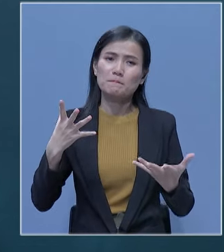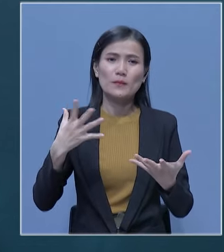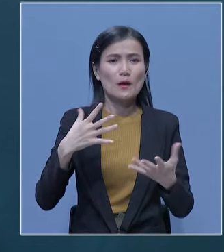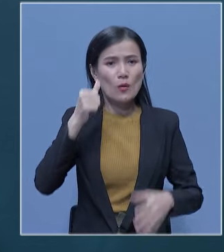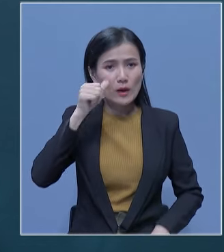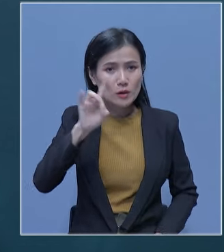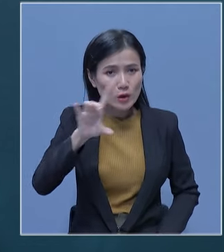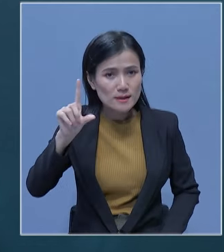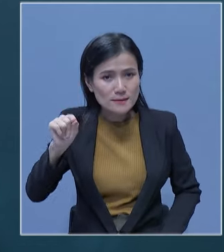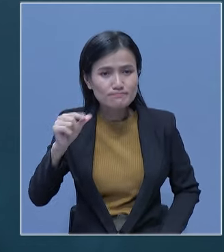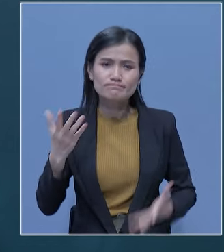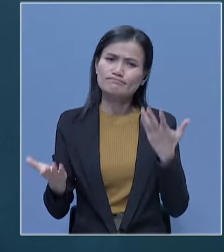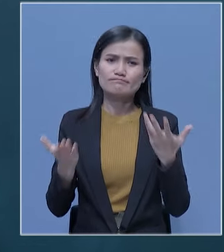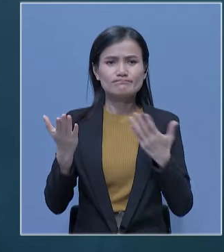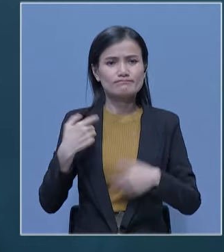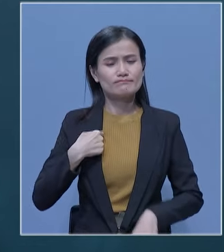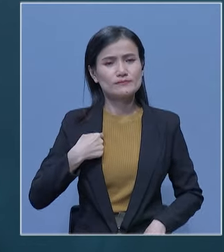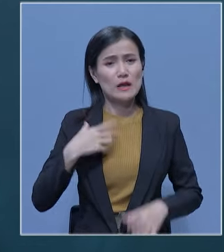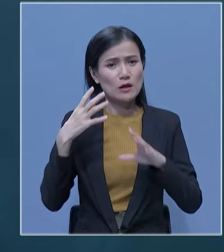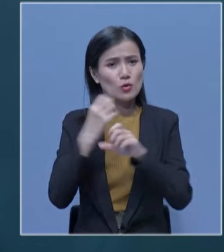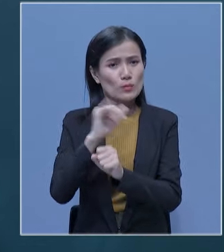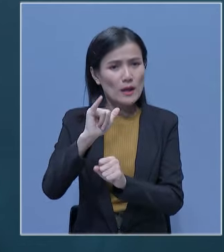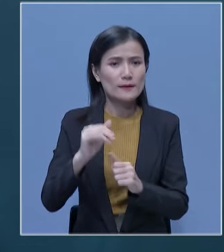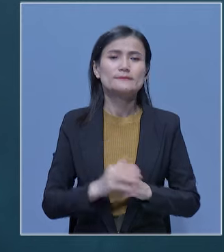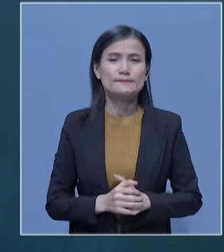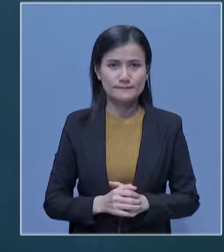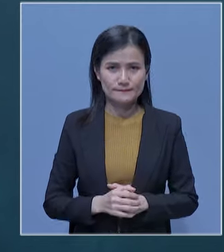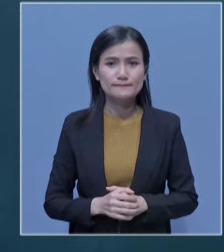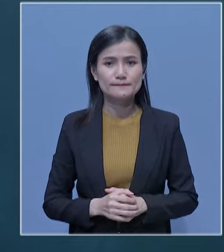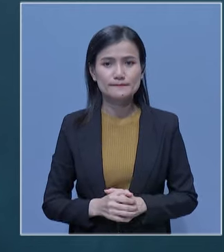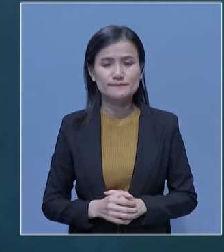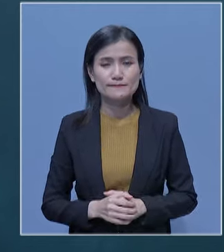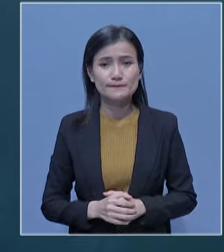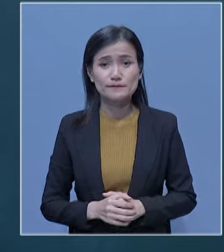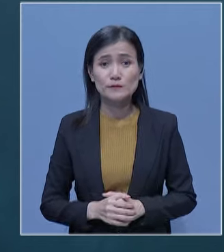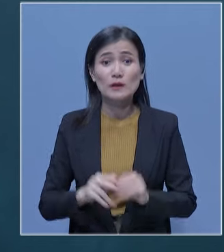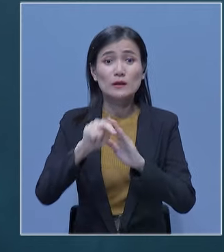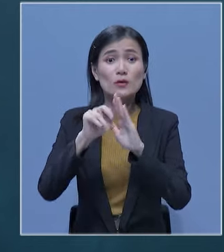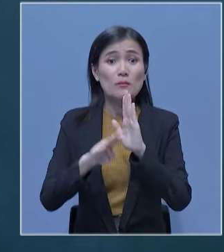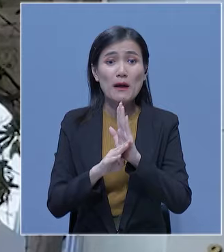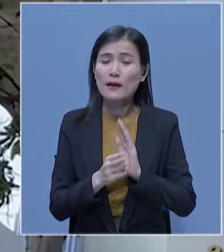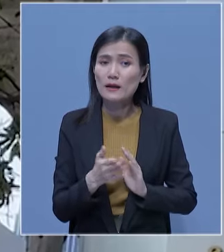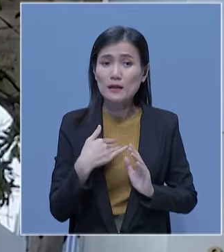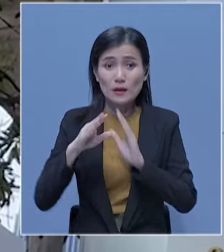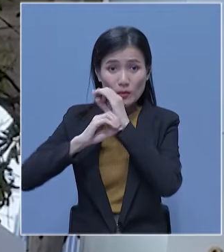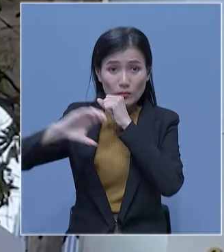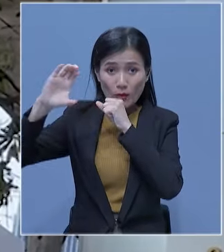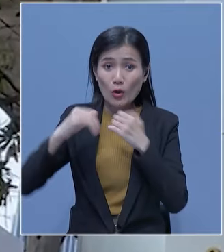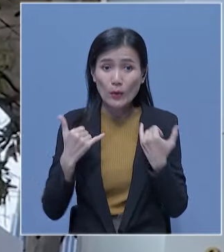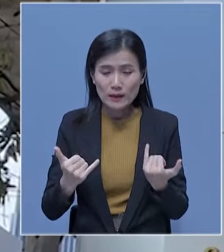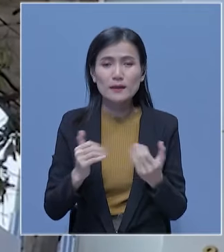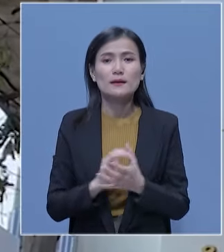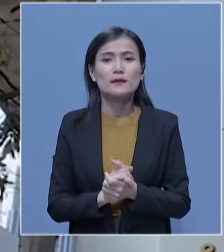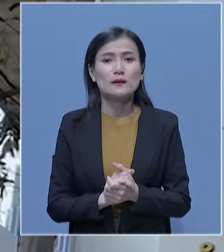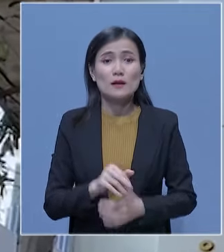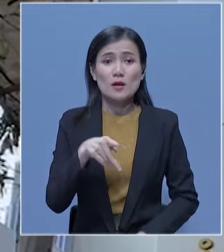วันอย่างที่เราบอกก็จะไปสิ้นสุดที่กันยายนหรือเปล่านะคะ ครับซึ่งนโยบายดังกล่าวนะครับทางกสทช.ได้รับการยืนยัน